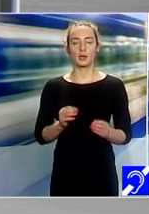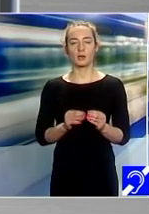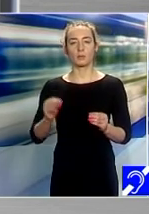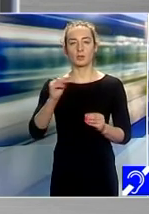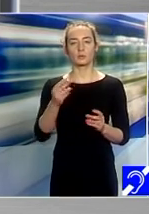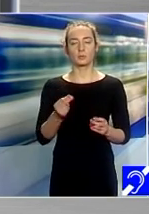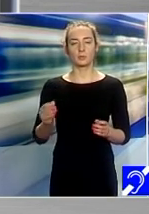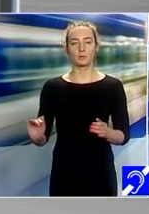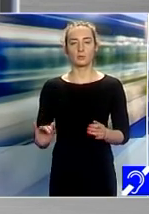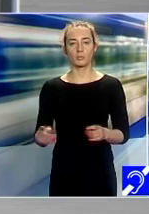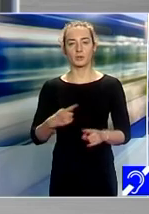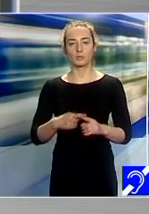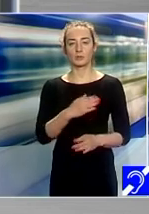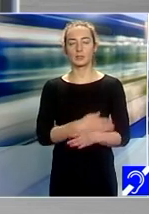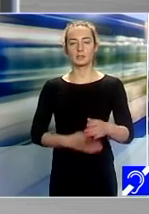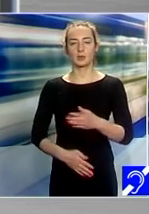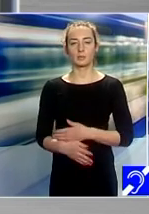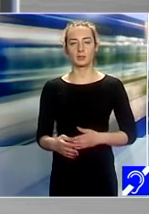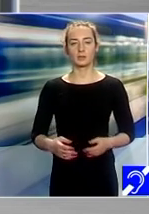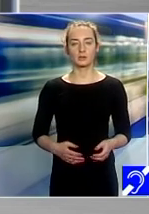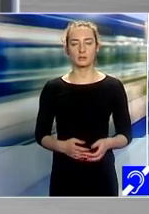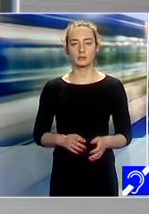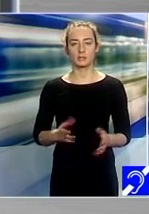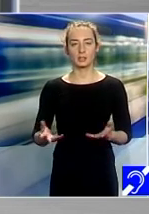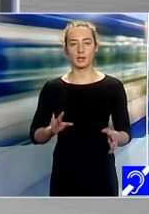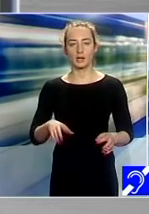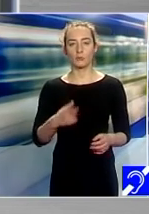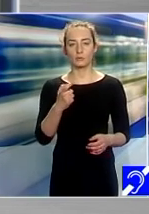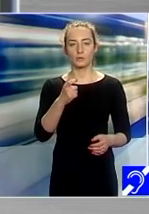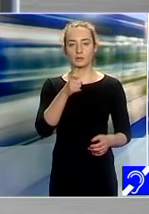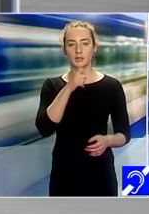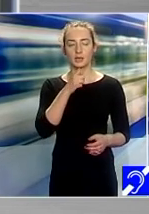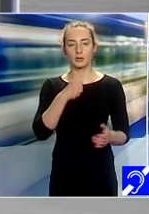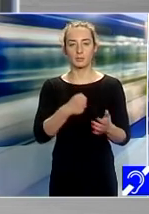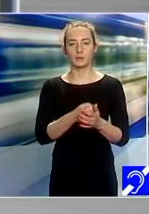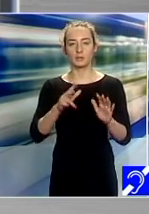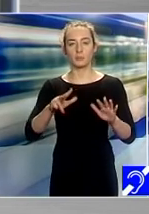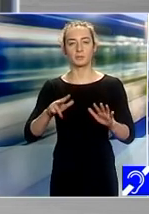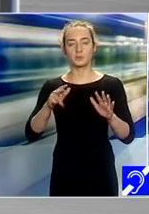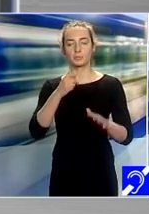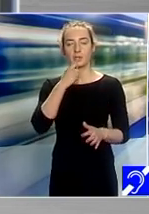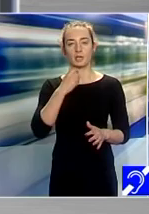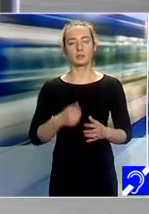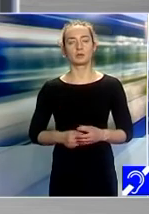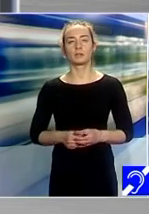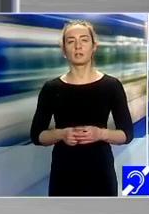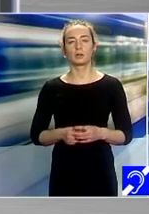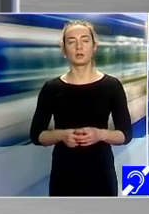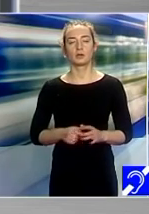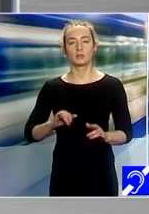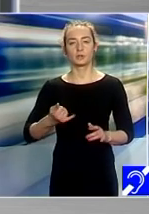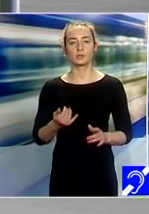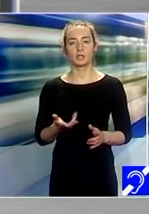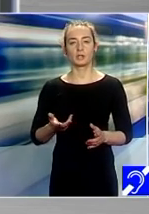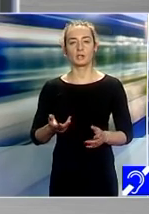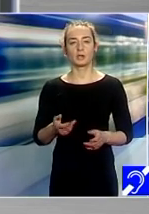copii cu dizabilități. Aceștia beneficiază de alocație de 200 de lei până la 18 ani, iar cei de